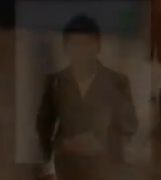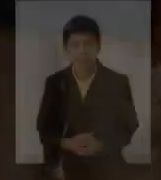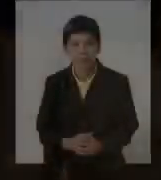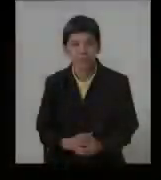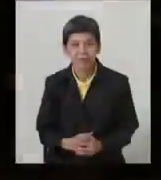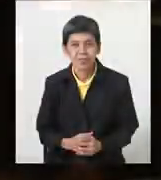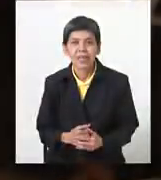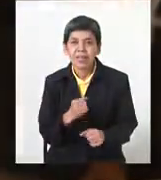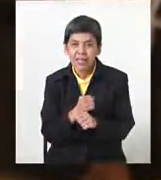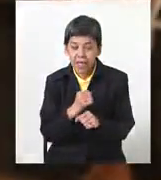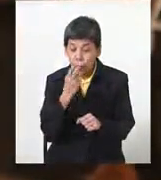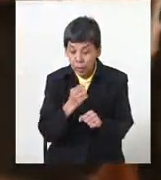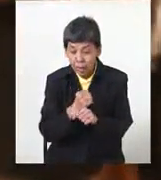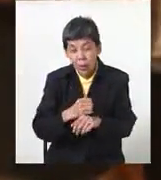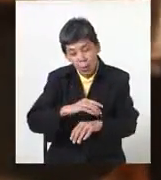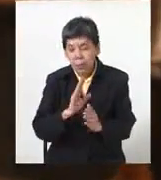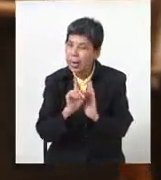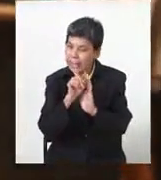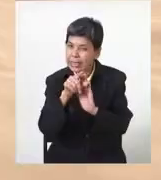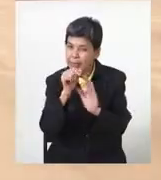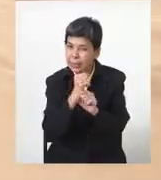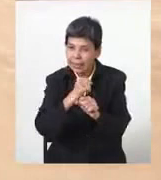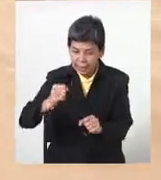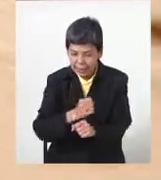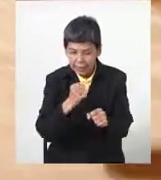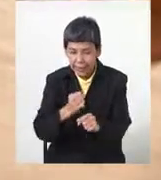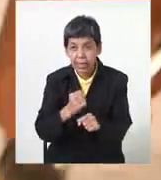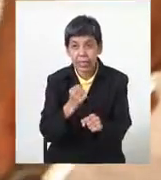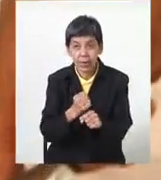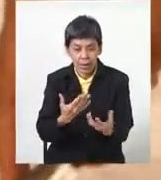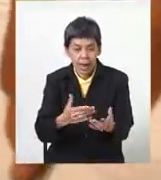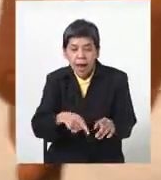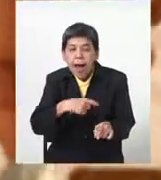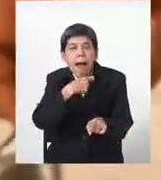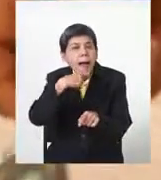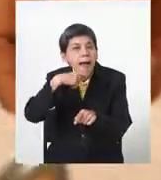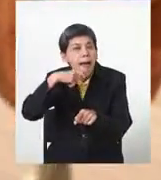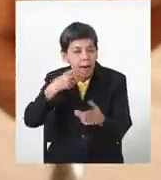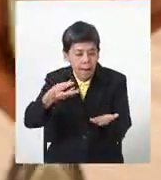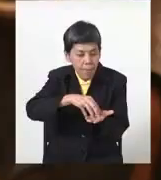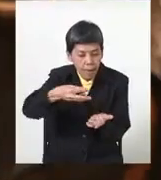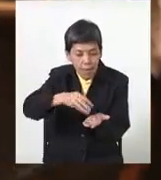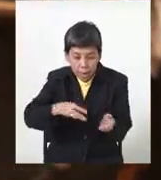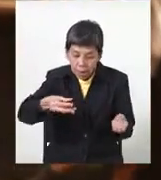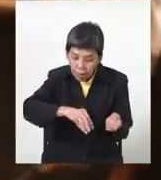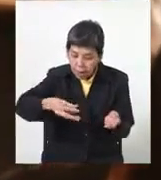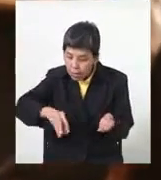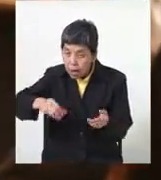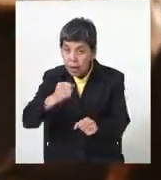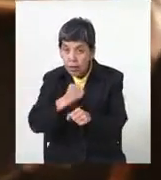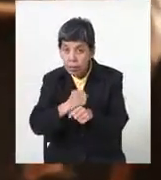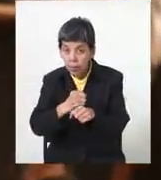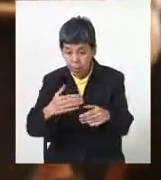ๆตีน้ำตาลเมื่อสักครู่นะครับใช้เวลาประมาณ 20นาทีนะครับน้ำตาลก็จะเริ่มแห้งแต่อันนี้ที่เรา